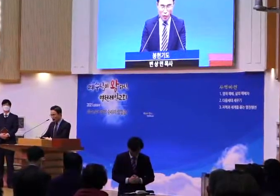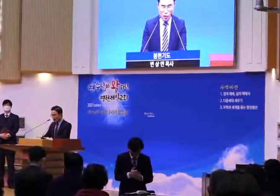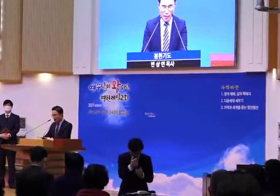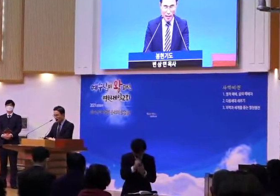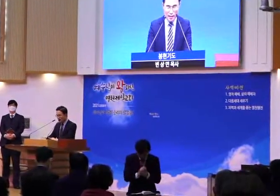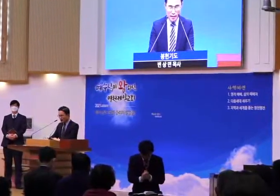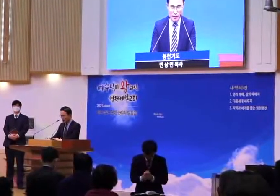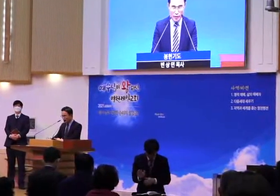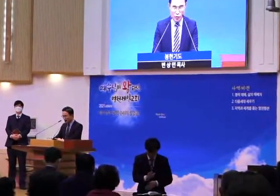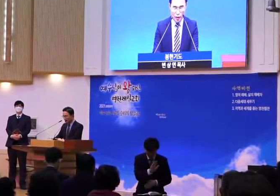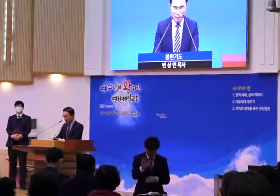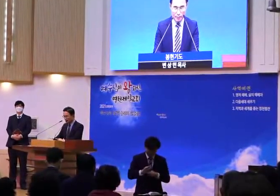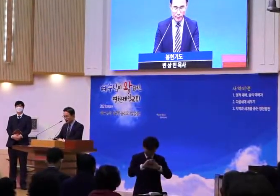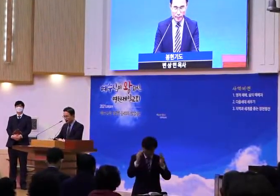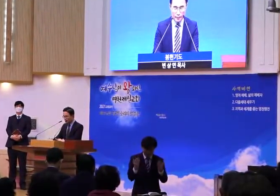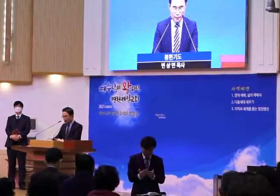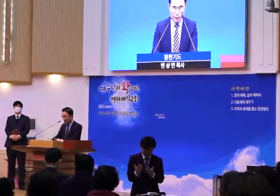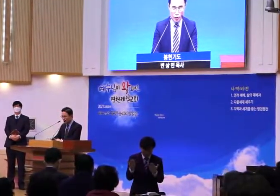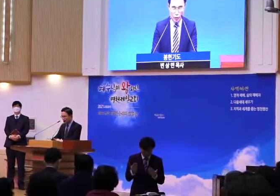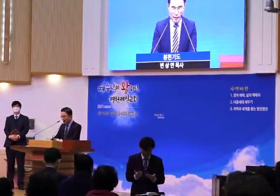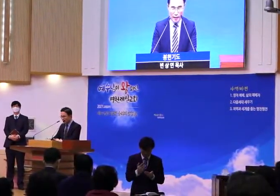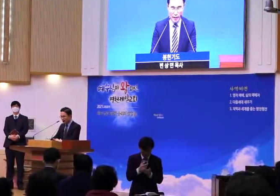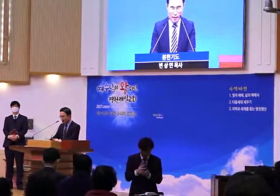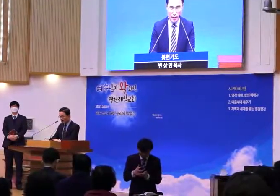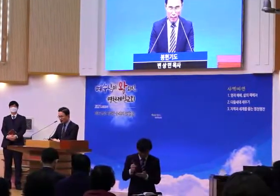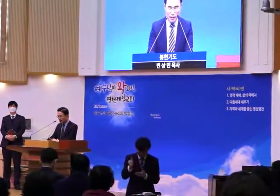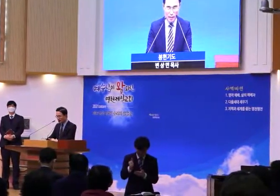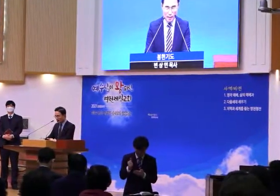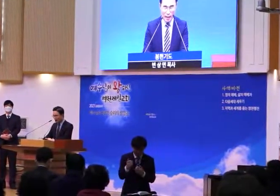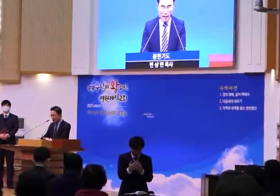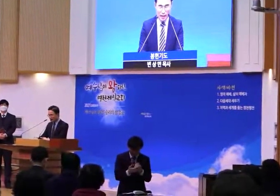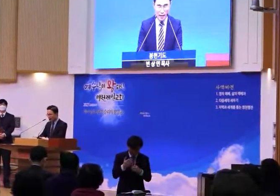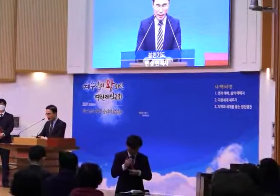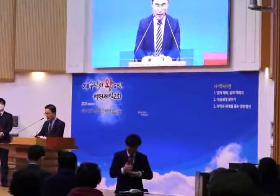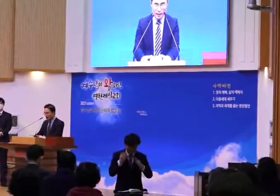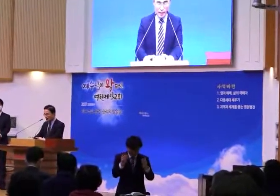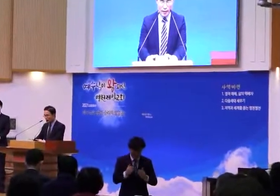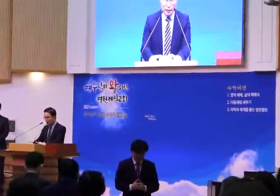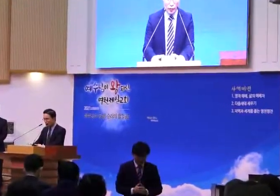것을 공급하시는 주님, 주님의 은혜를 감사합니다.